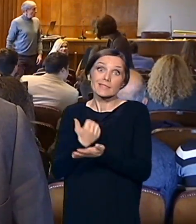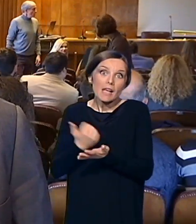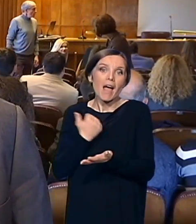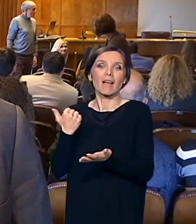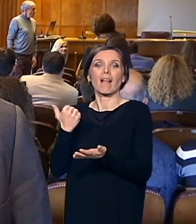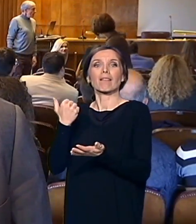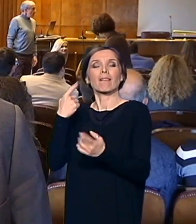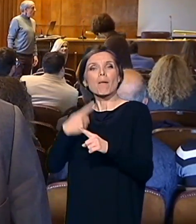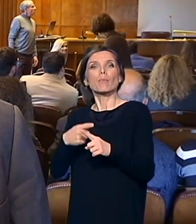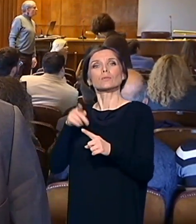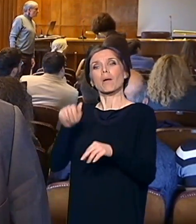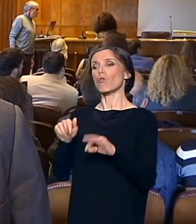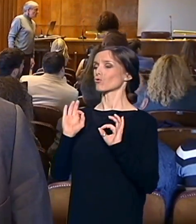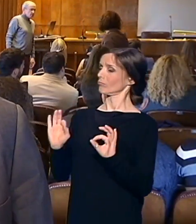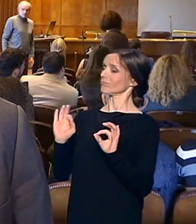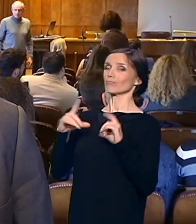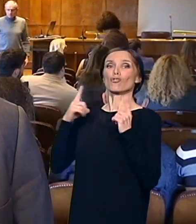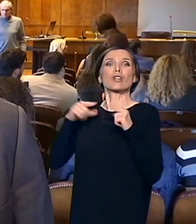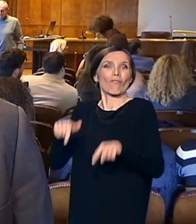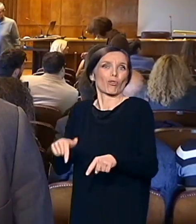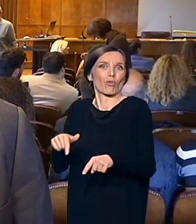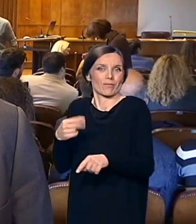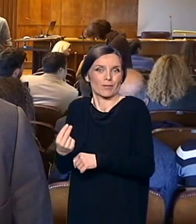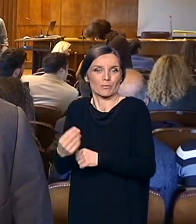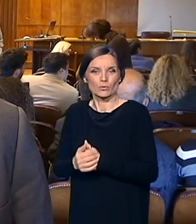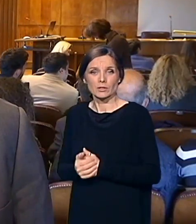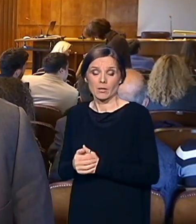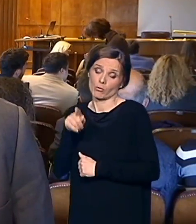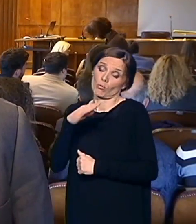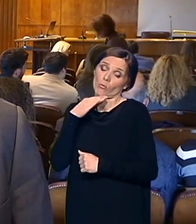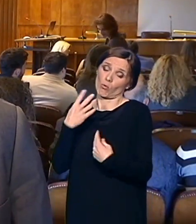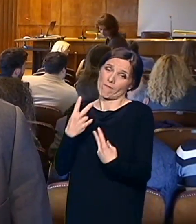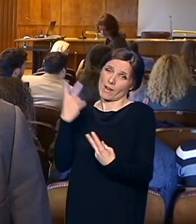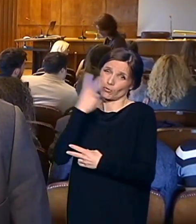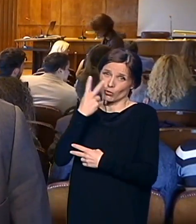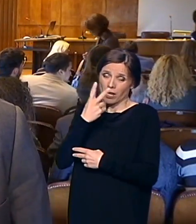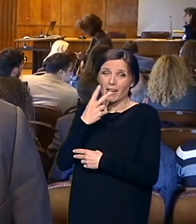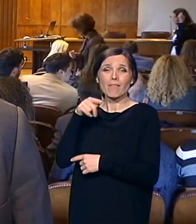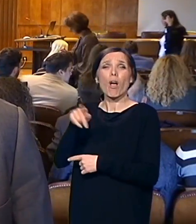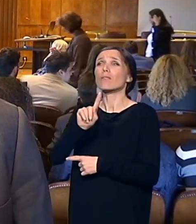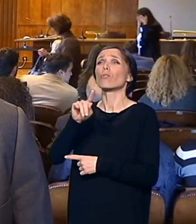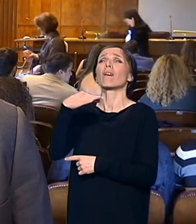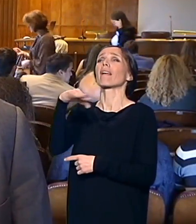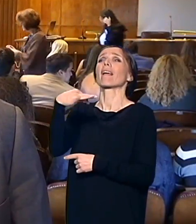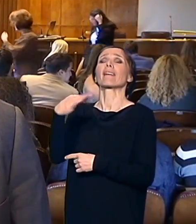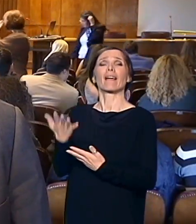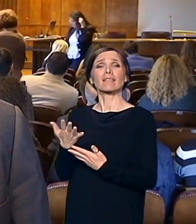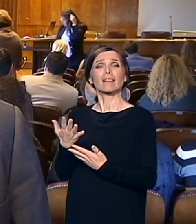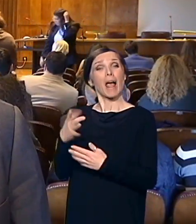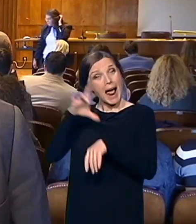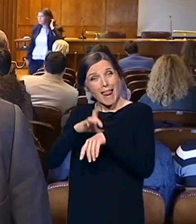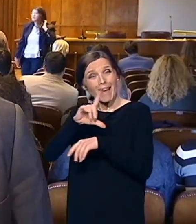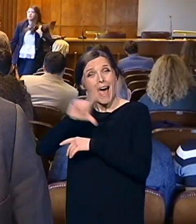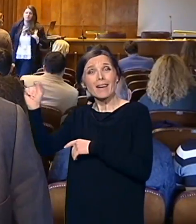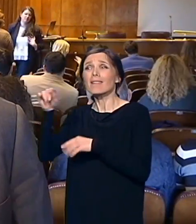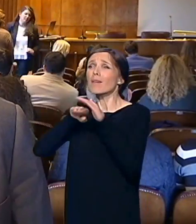ostvarenja jedne pristojne egzistencije ovde, što je vrlo važno, naravno, ali ne i jedino. Ne odlaze lekari samo zbog